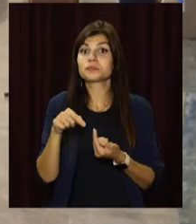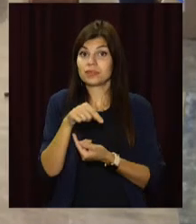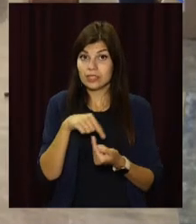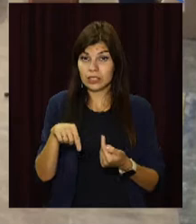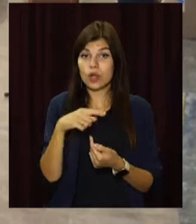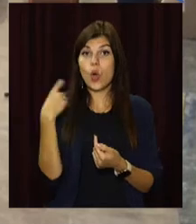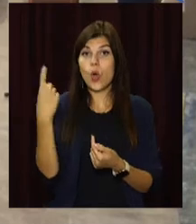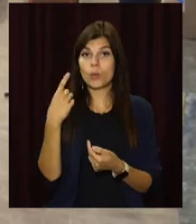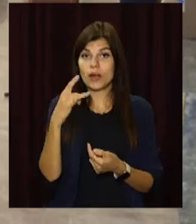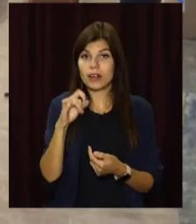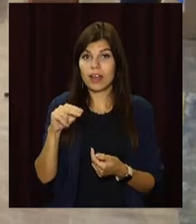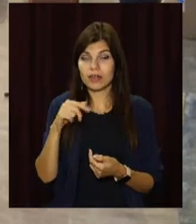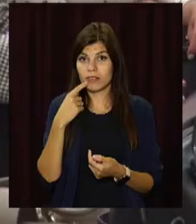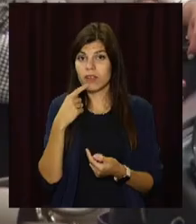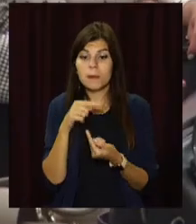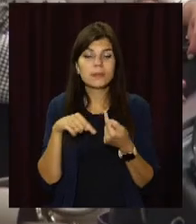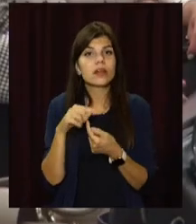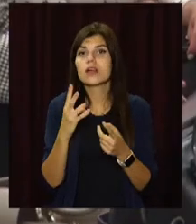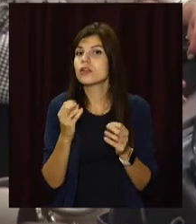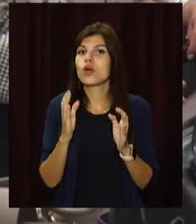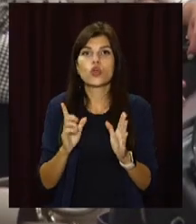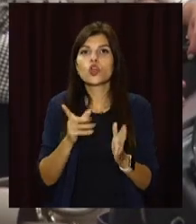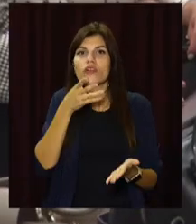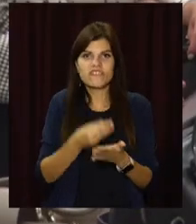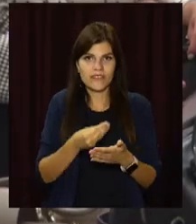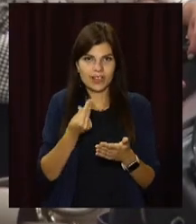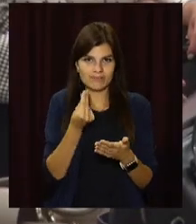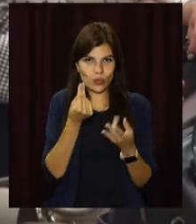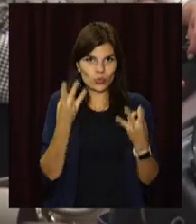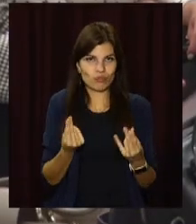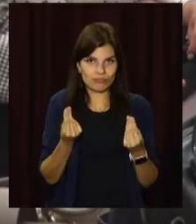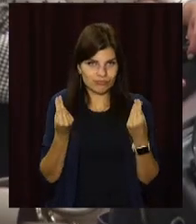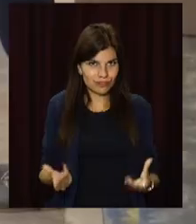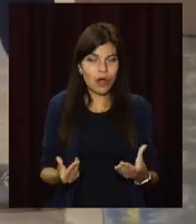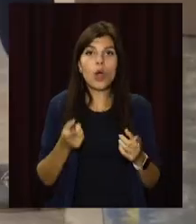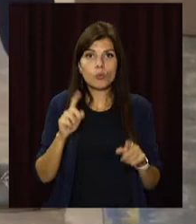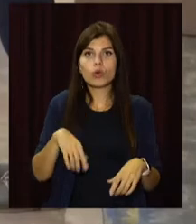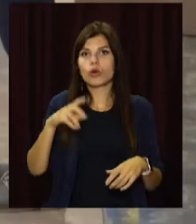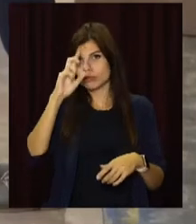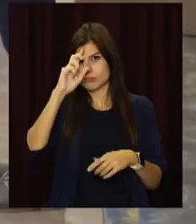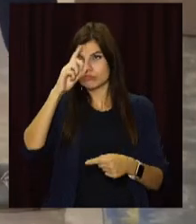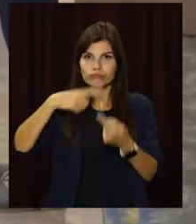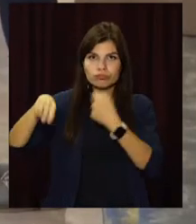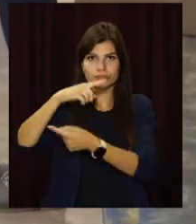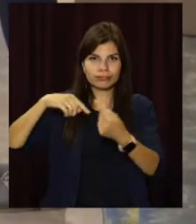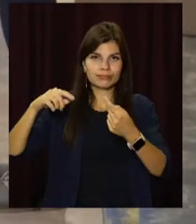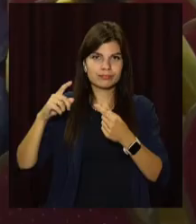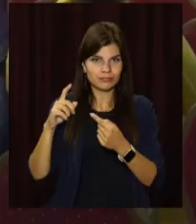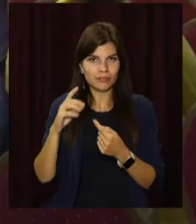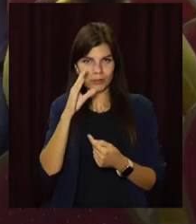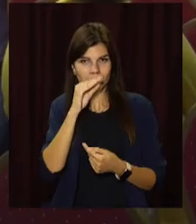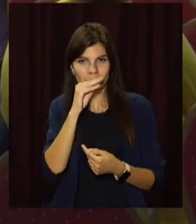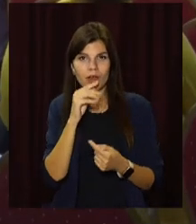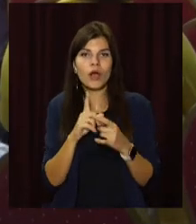зазначають в облраді, функціонує не лише для досягнення своїх фінансових цілей. Він і для допомоги суспільству. А успішні підприємництва –